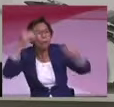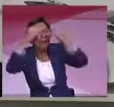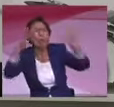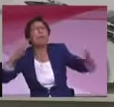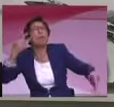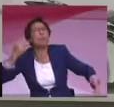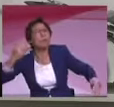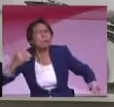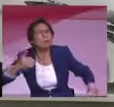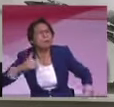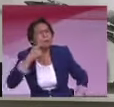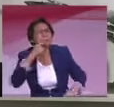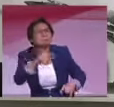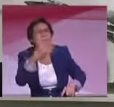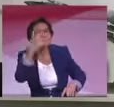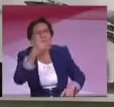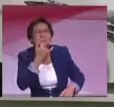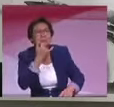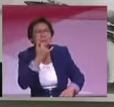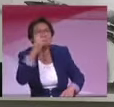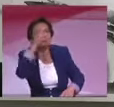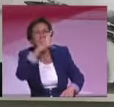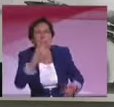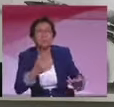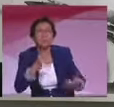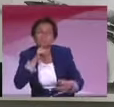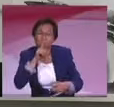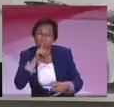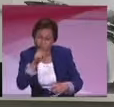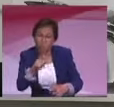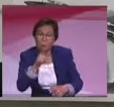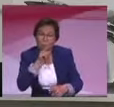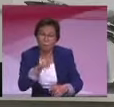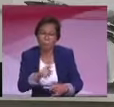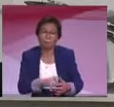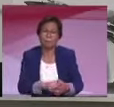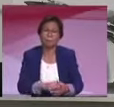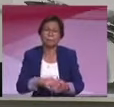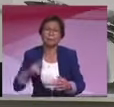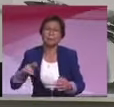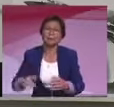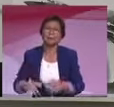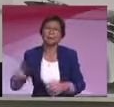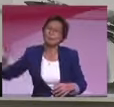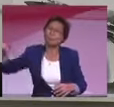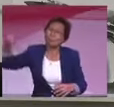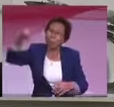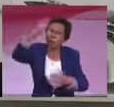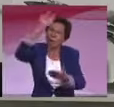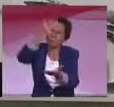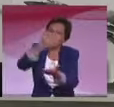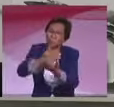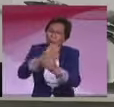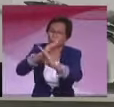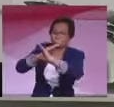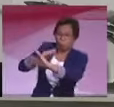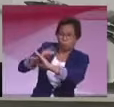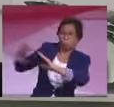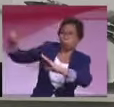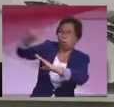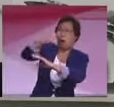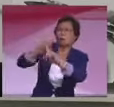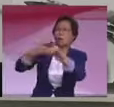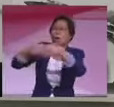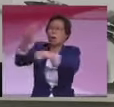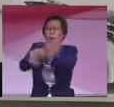ni. Sebenarnya sekatan perjalanan dari luar negara memang